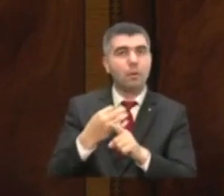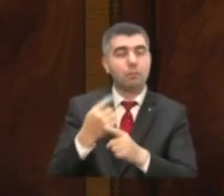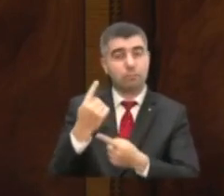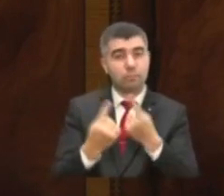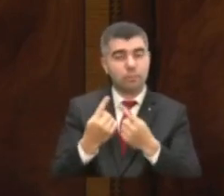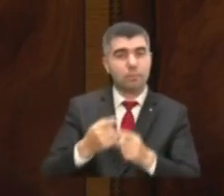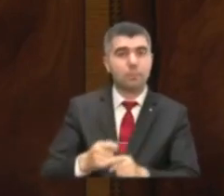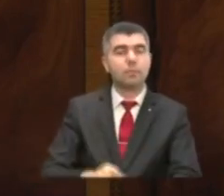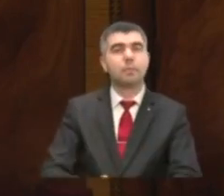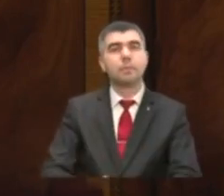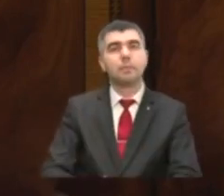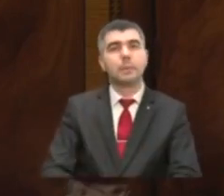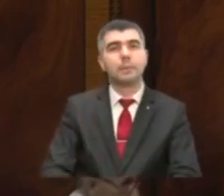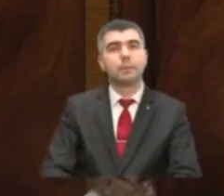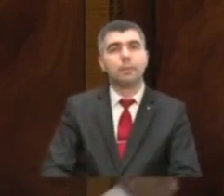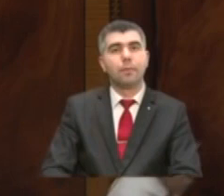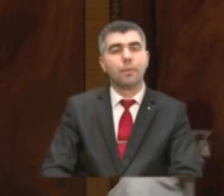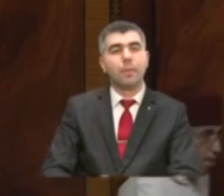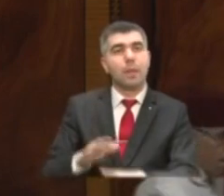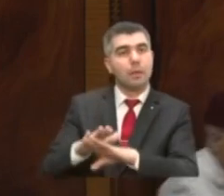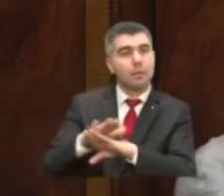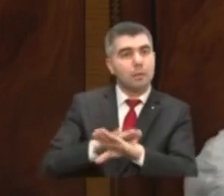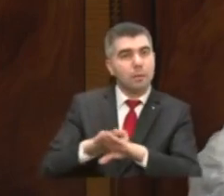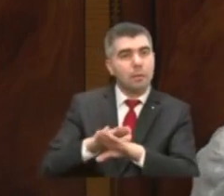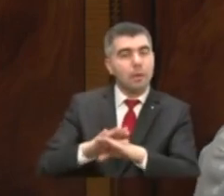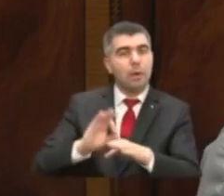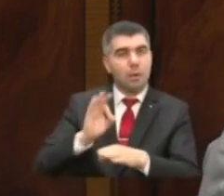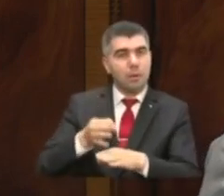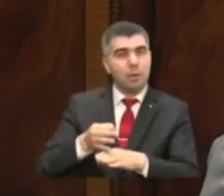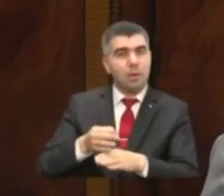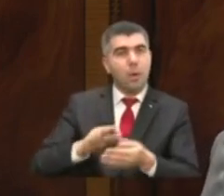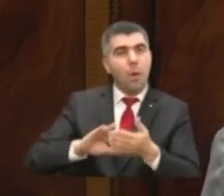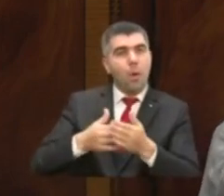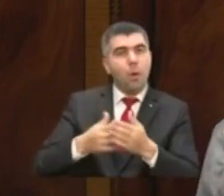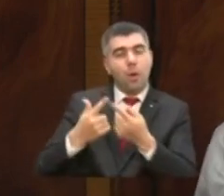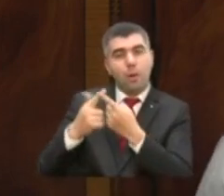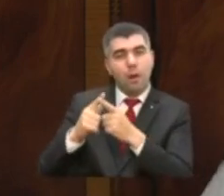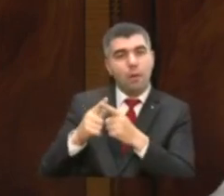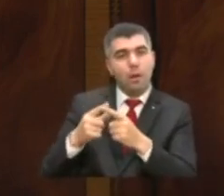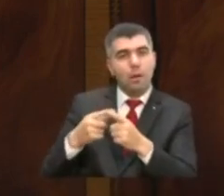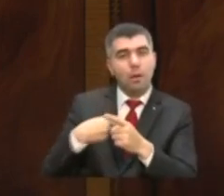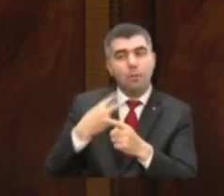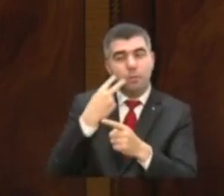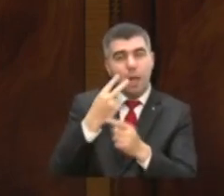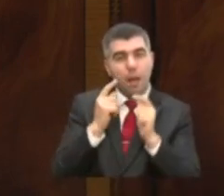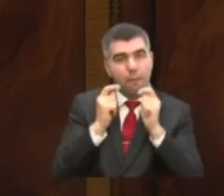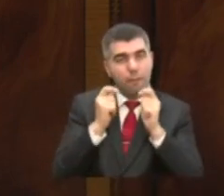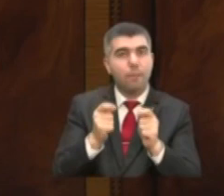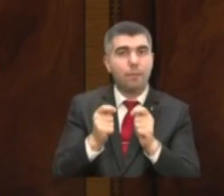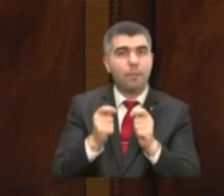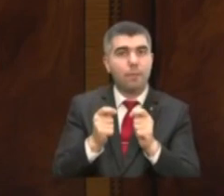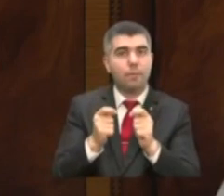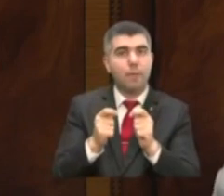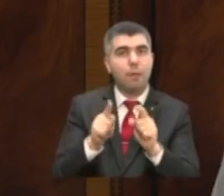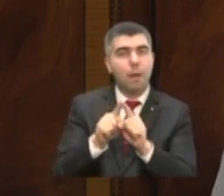التزام بالدستور. فلذلك أرجو أن تضعوا وصفا لما وقع، ولكن أن توافقوني على إدانة